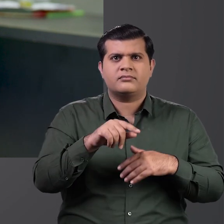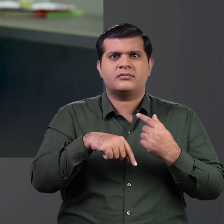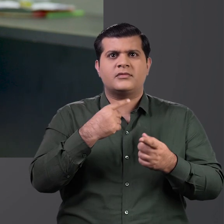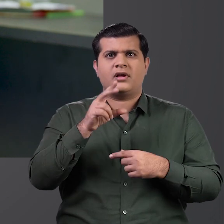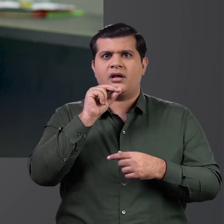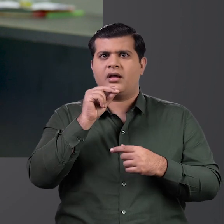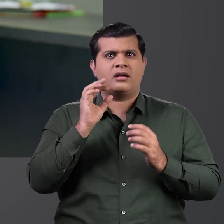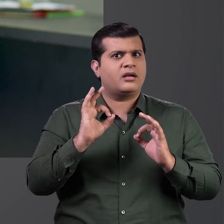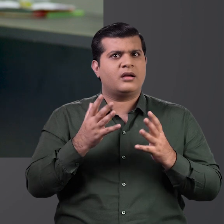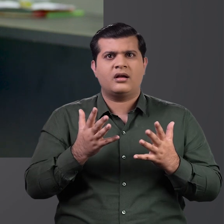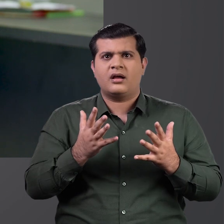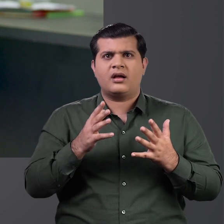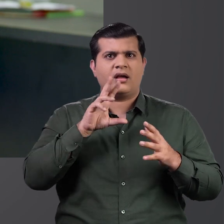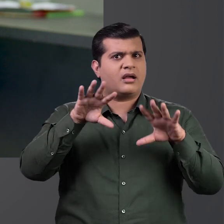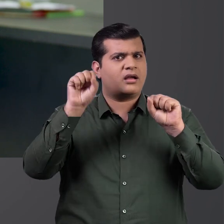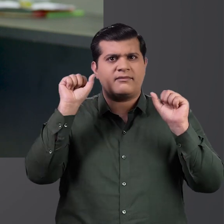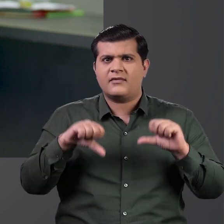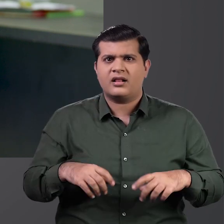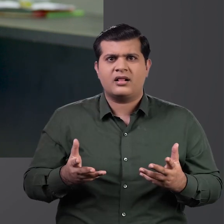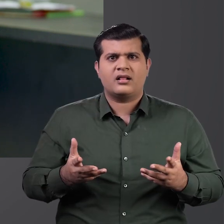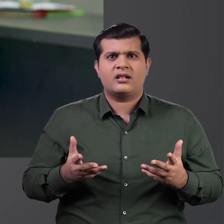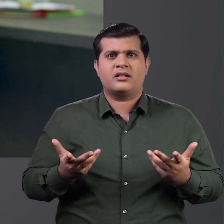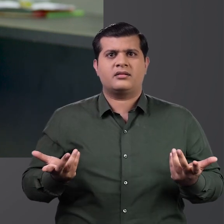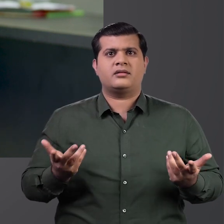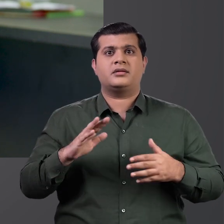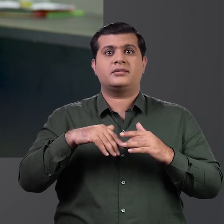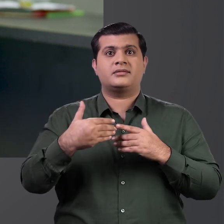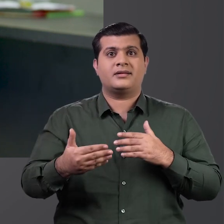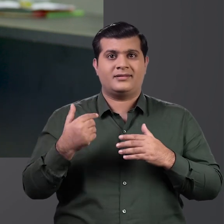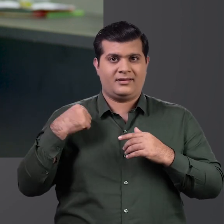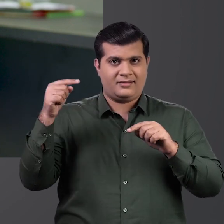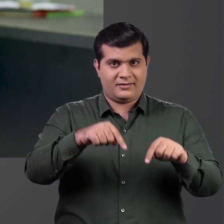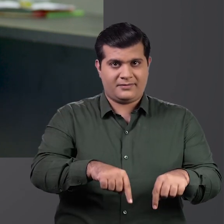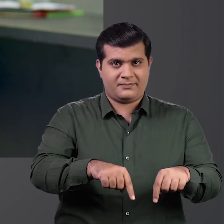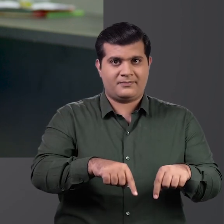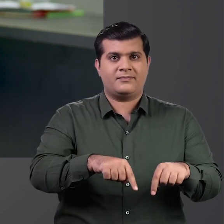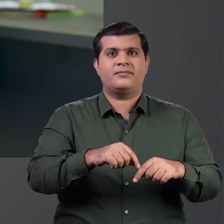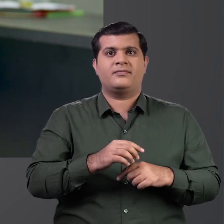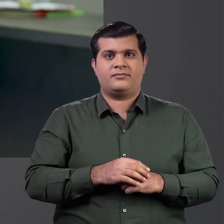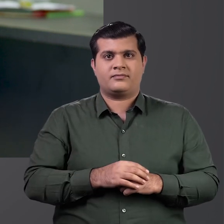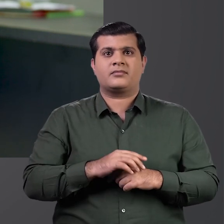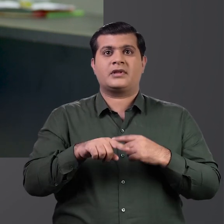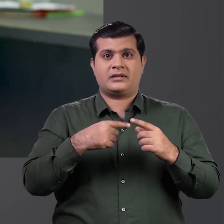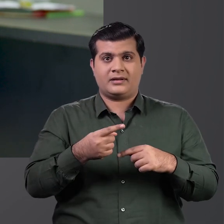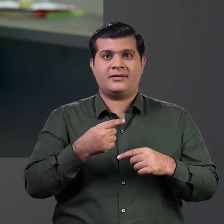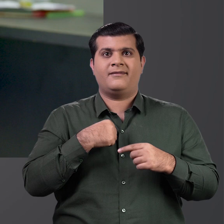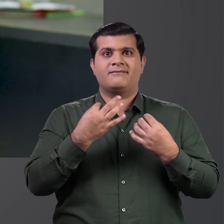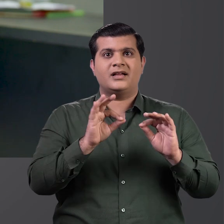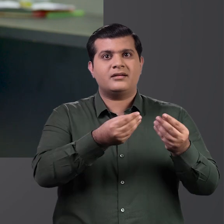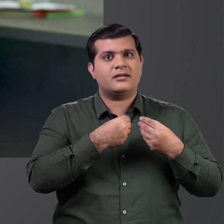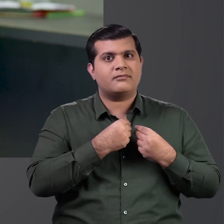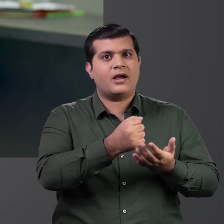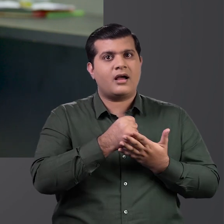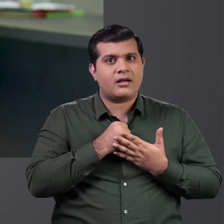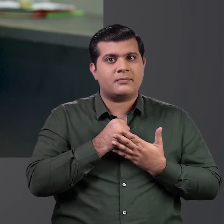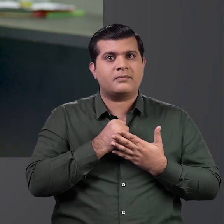दिया, उसकी स्पीच भी चली गई, अंडरस्टैंडिंग भी नहीं थी। उसके बाद दीनदयाल के बारे में हमें पता लगा तो हम यहाँ आए। हमें यहाँ पे